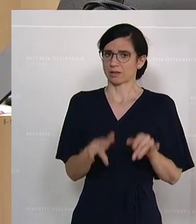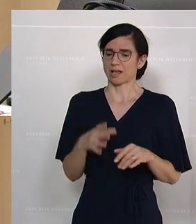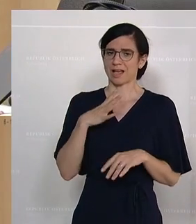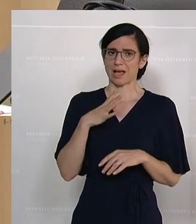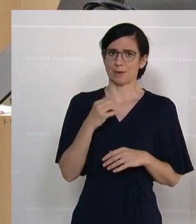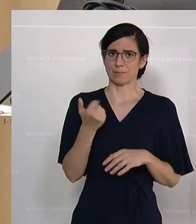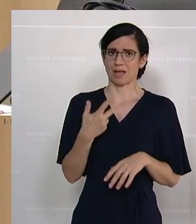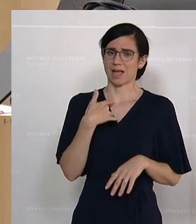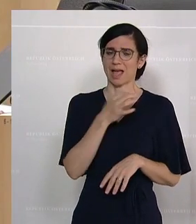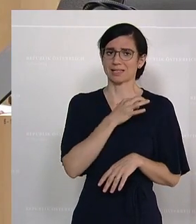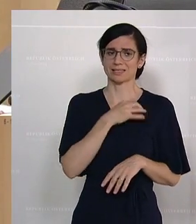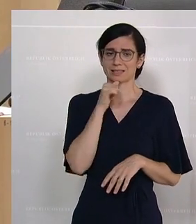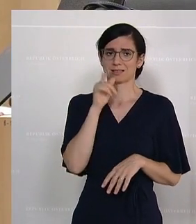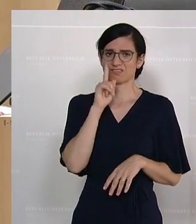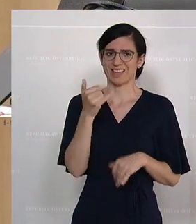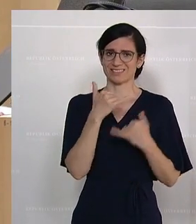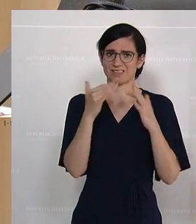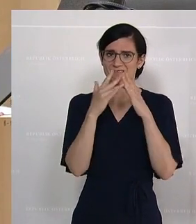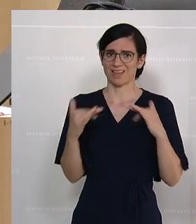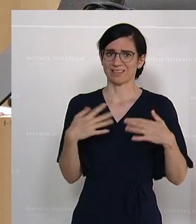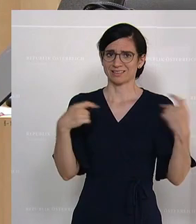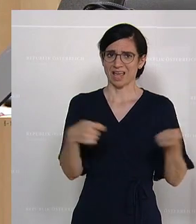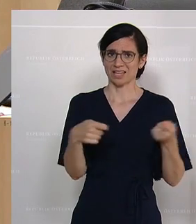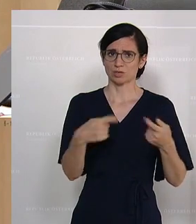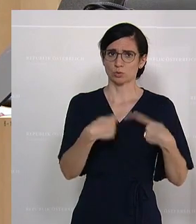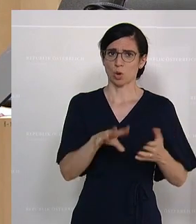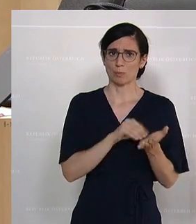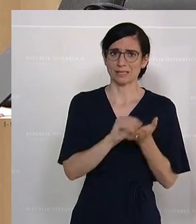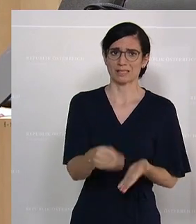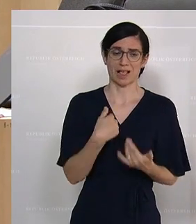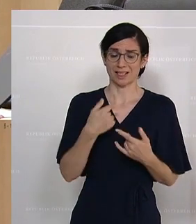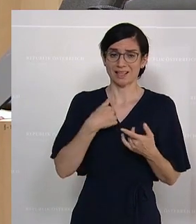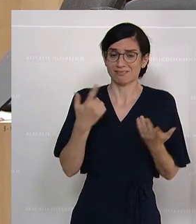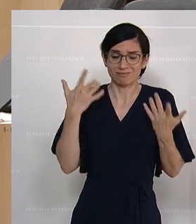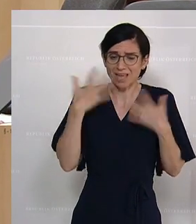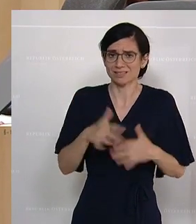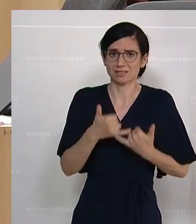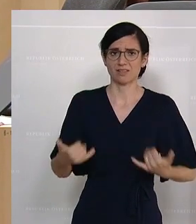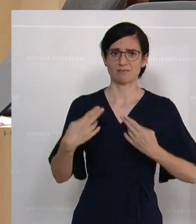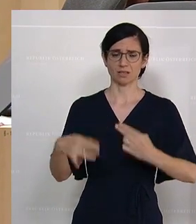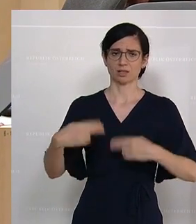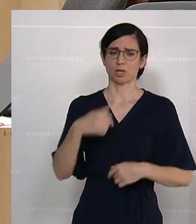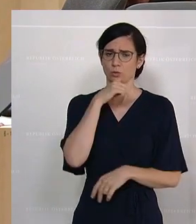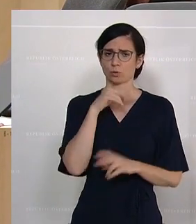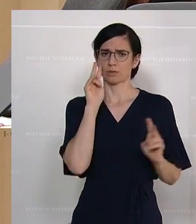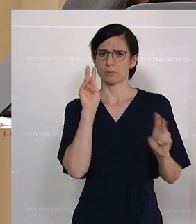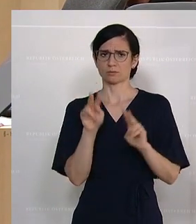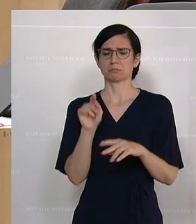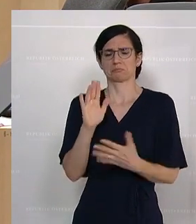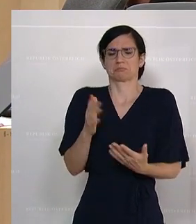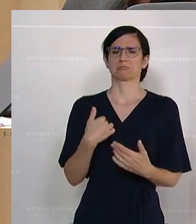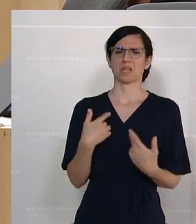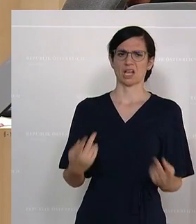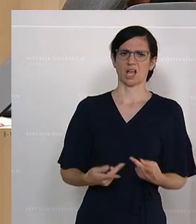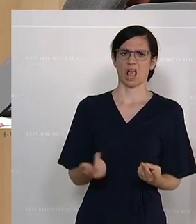haben wirklich angst und wissen nicht wie sie zu weihnachten sich die heizung zahlen sollen die bissen ist einfach nicht und das kann man sagen aus grüner sicht eigentlich das egal weil irgendwie